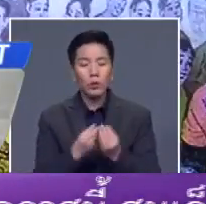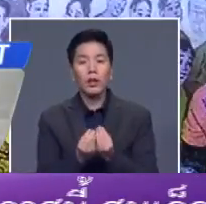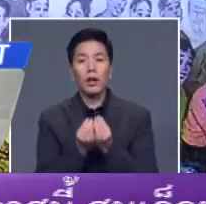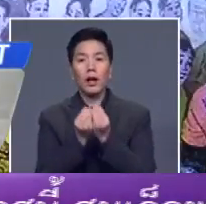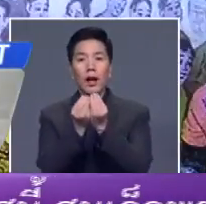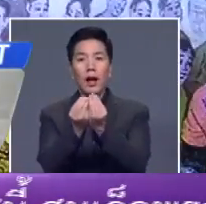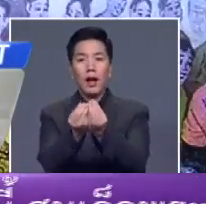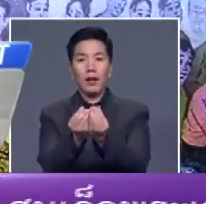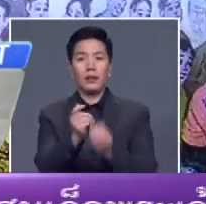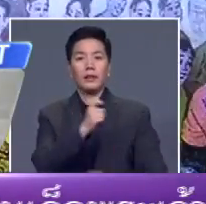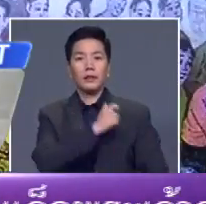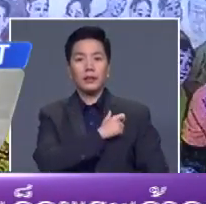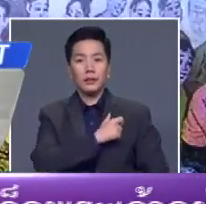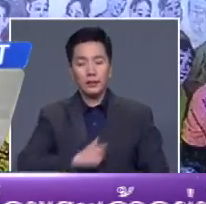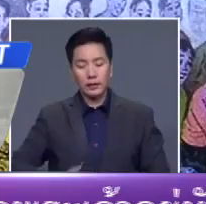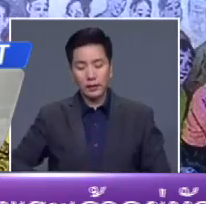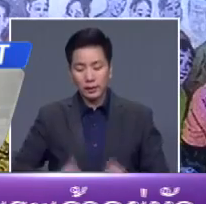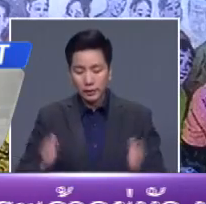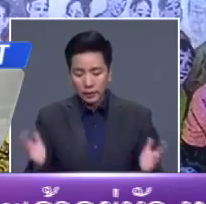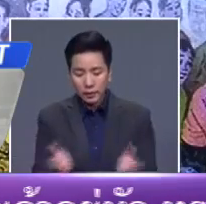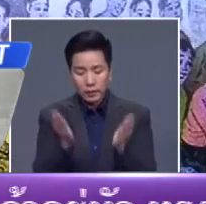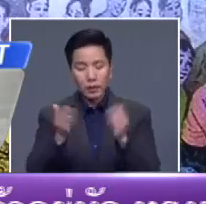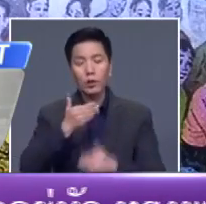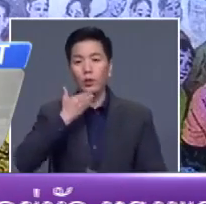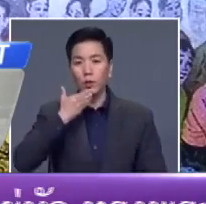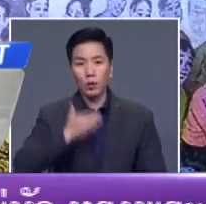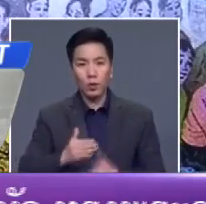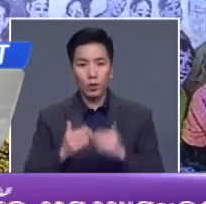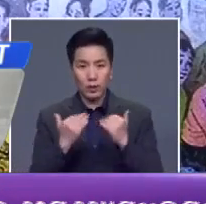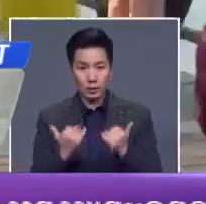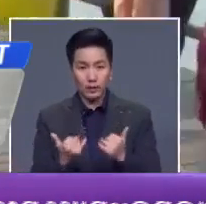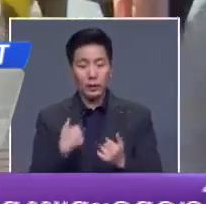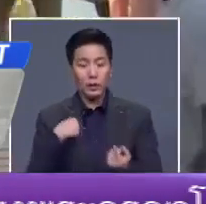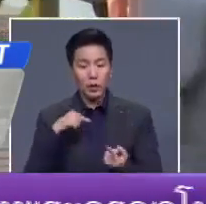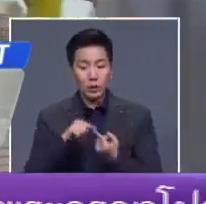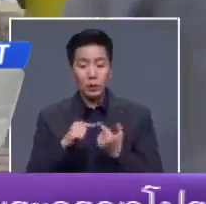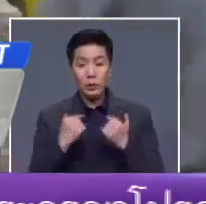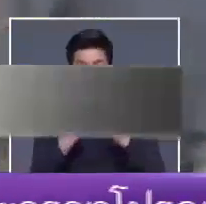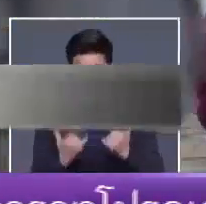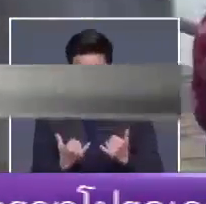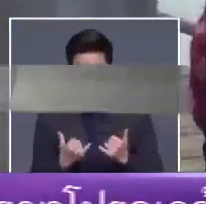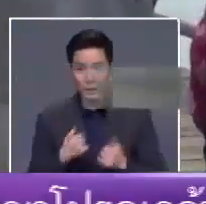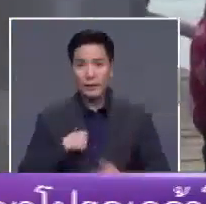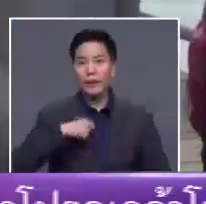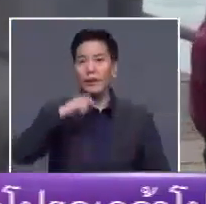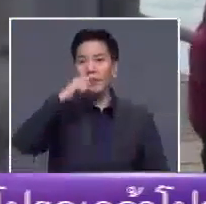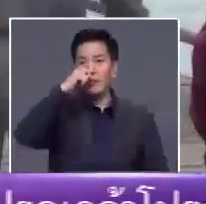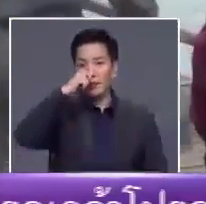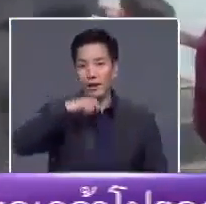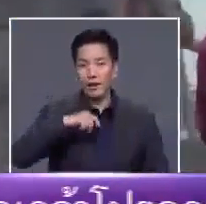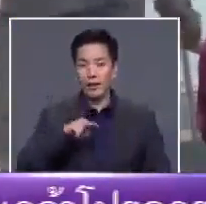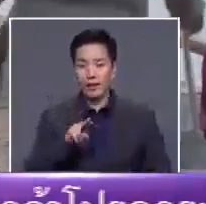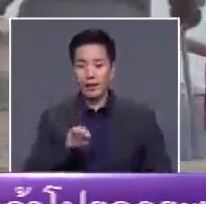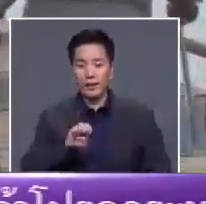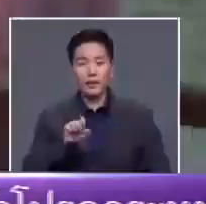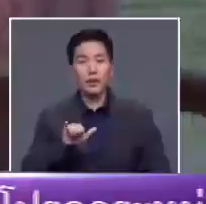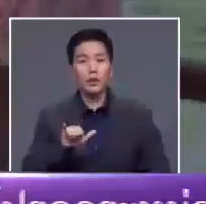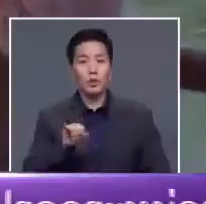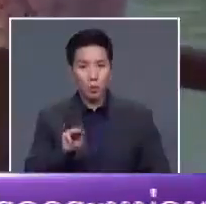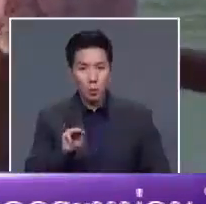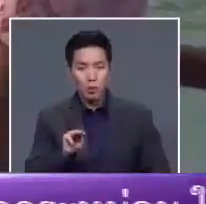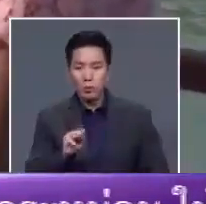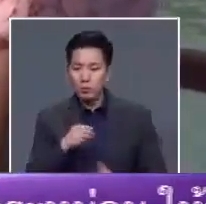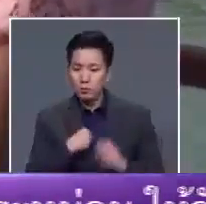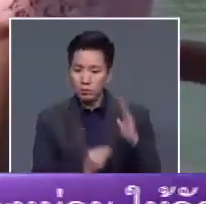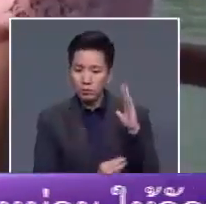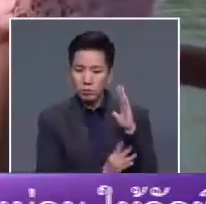มยังคงอบอวลทั่วไทยนะครับซึ่งเป็นสิ่งที่ดีและผมขอสนับสนุนให้คงอยู่เช่นนี้เรื่อยไปโดยเฉพาะการอนุรักษ์ความเป็นไทยด้ว